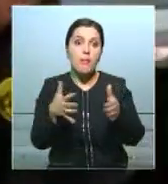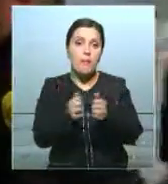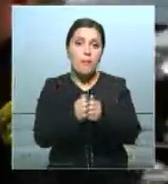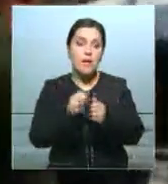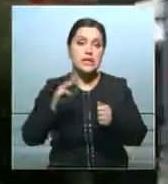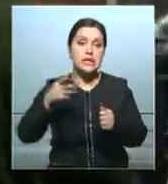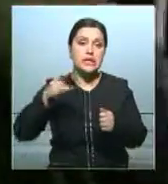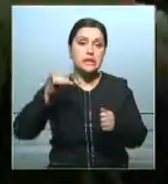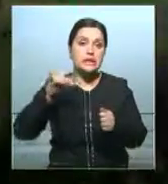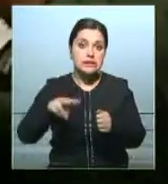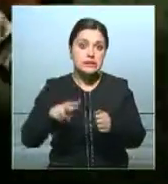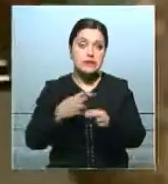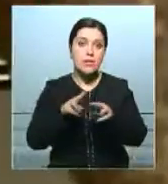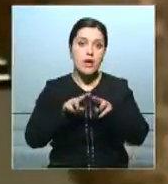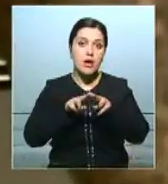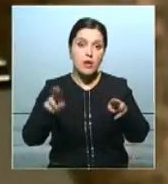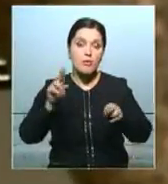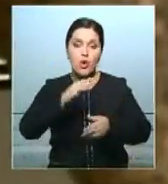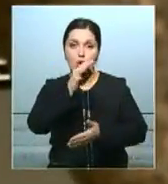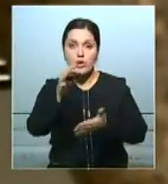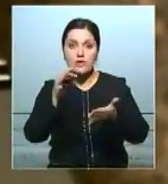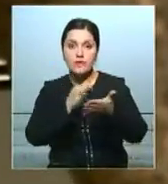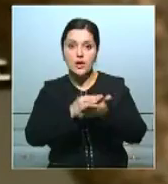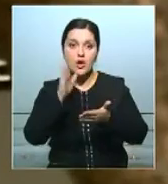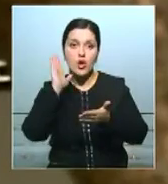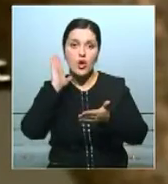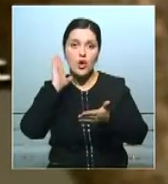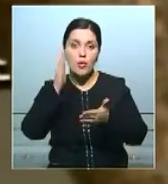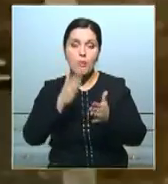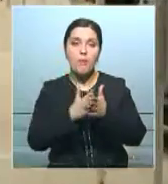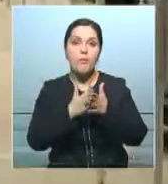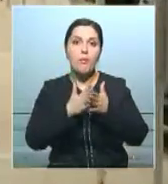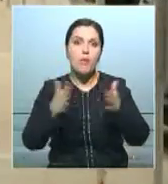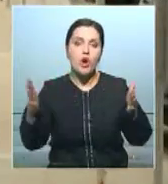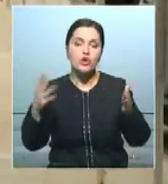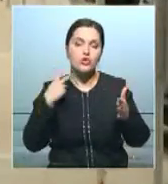пойманных рекрутеров ТИГИЛ понесет ответственность и будет отбывать большой срок наказания.